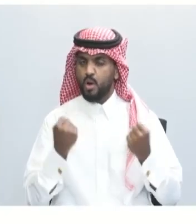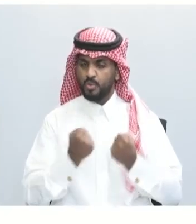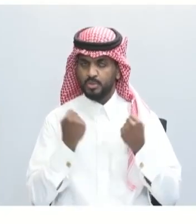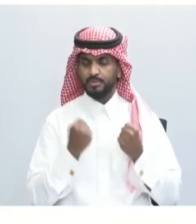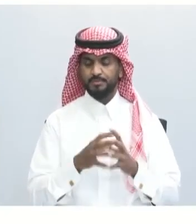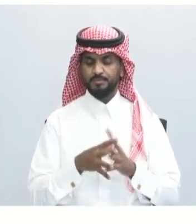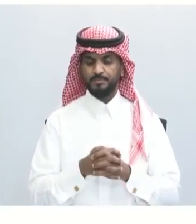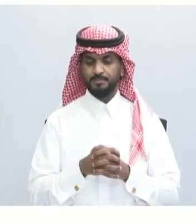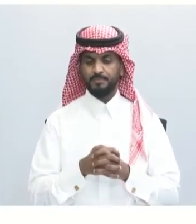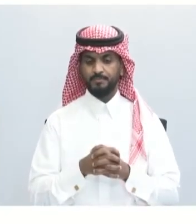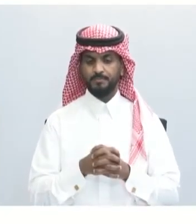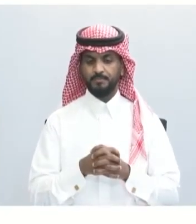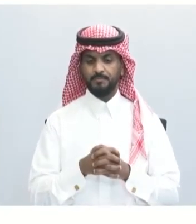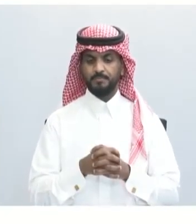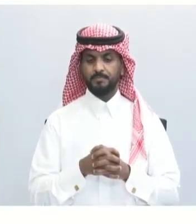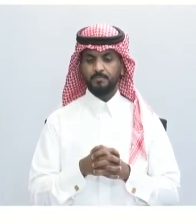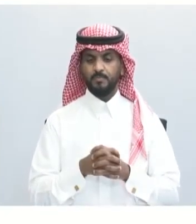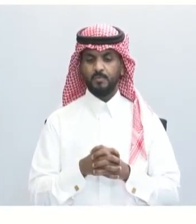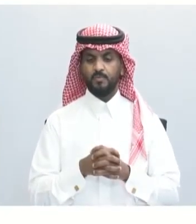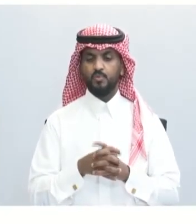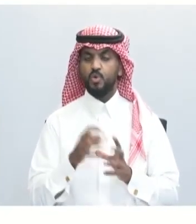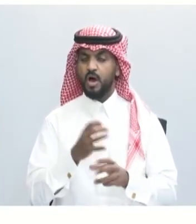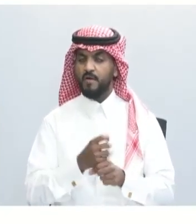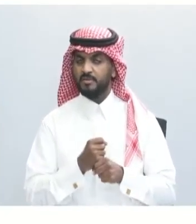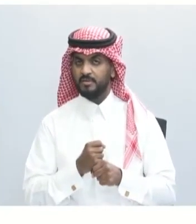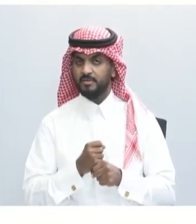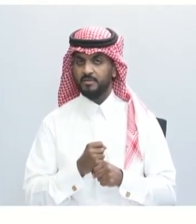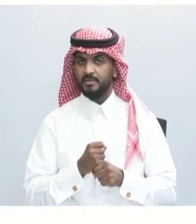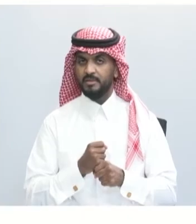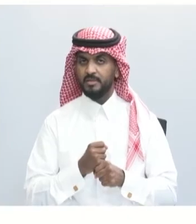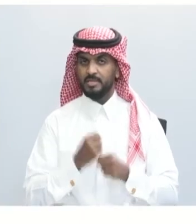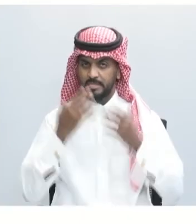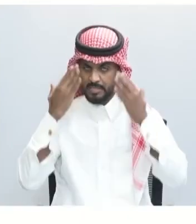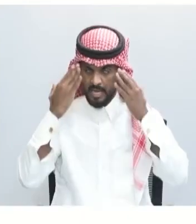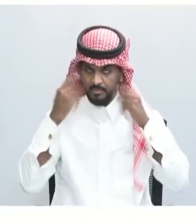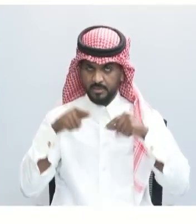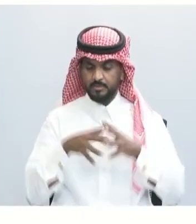ونشاطه ويحافظ على سلامتك العقل